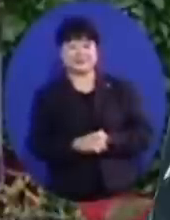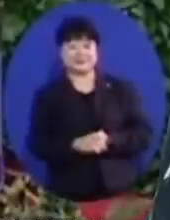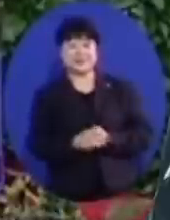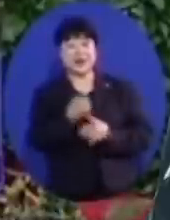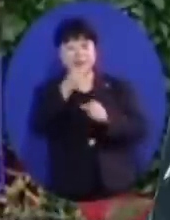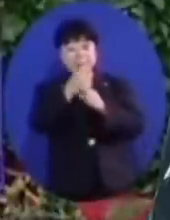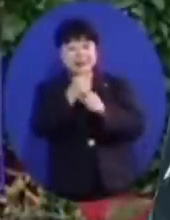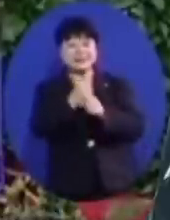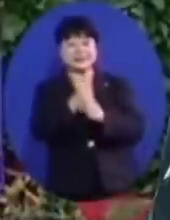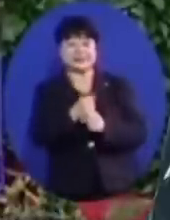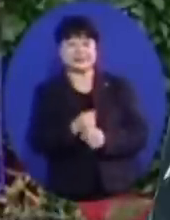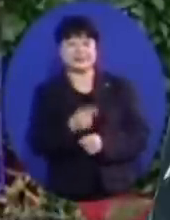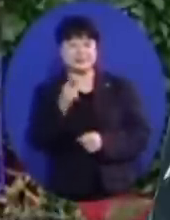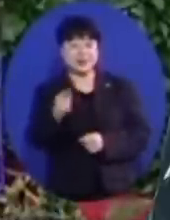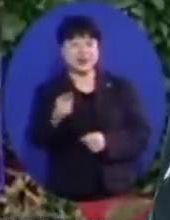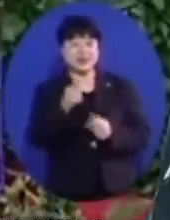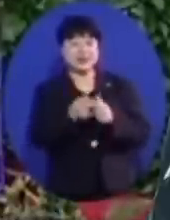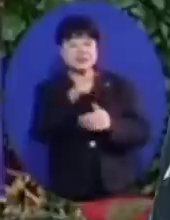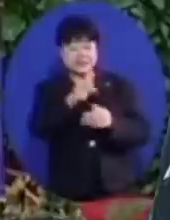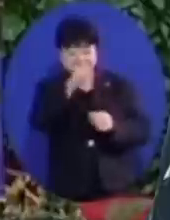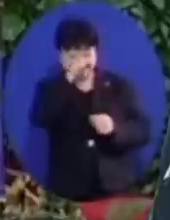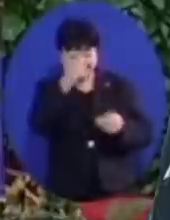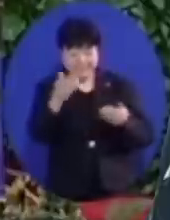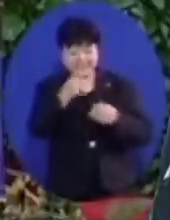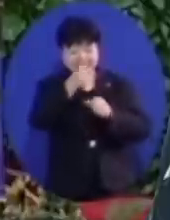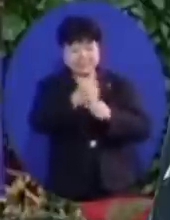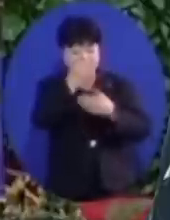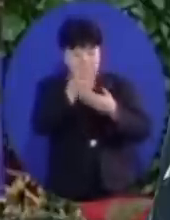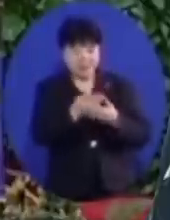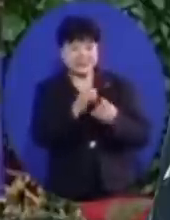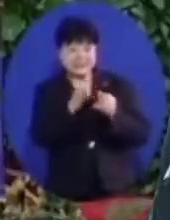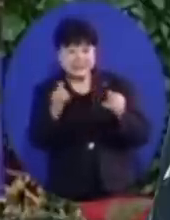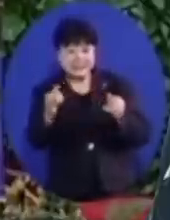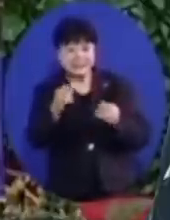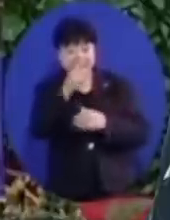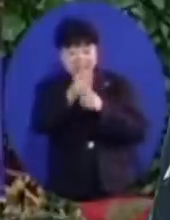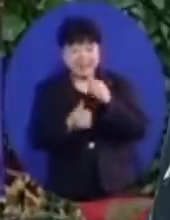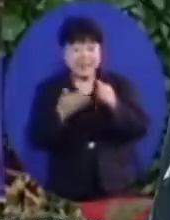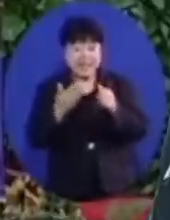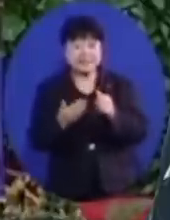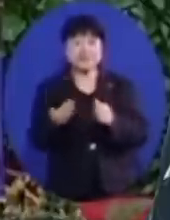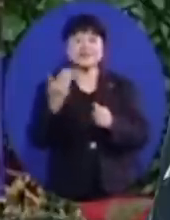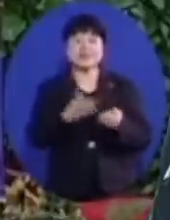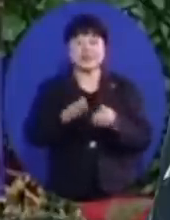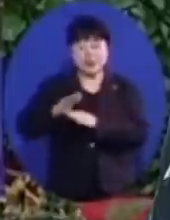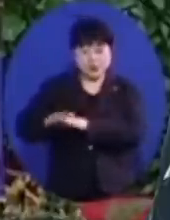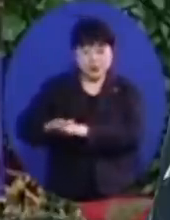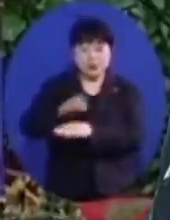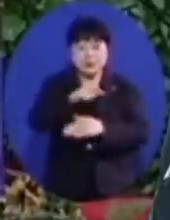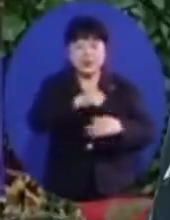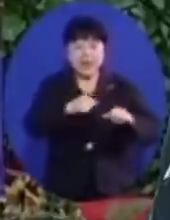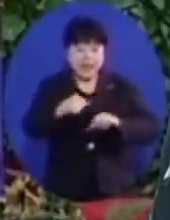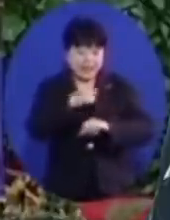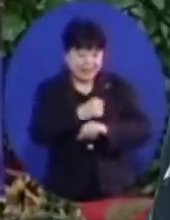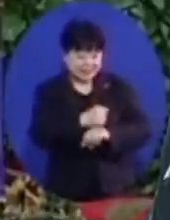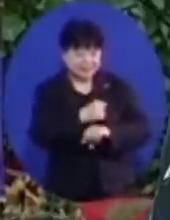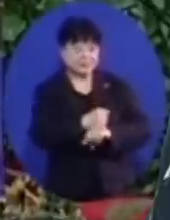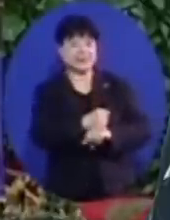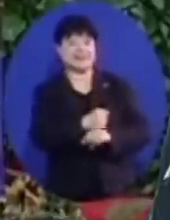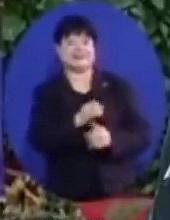그가 만드신 바라 그리스도 예수 안에서 선한 일을 위하여 지으심을 받은 자니 이런 하나님이 전에 예비하사 우리를 그 가운데 행하려